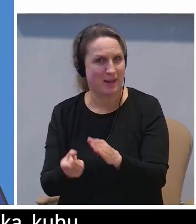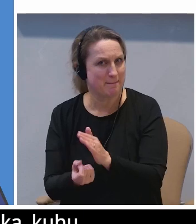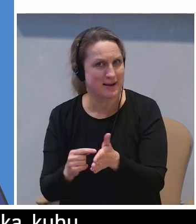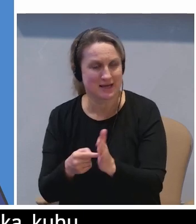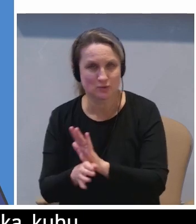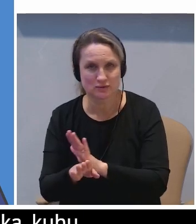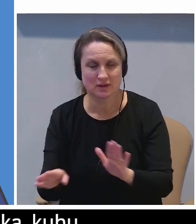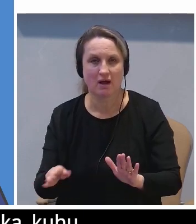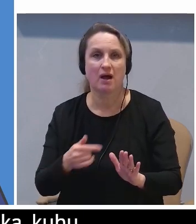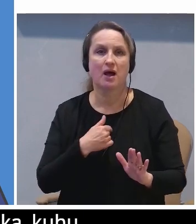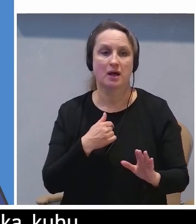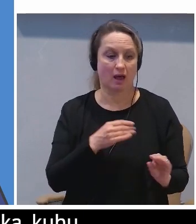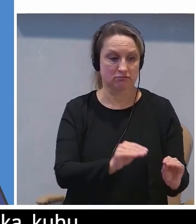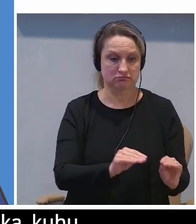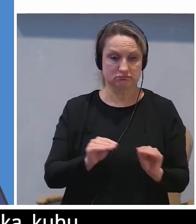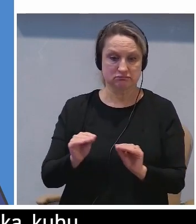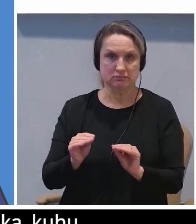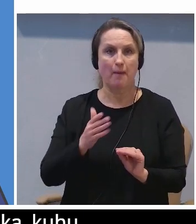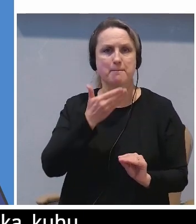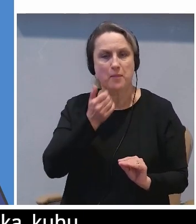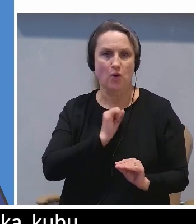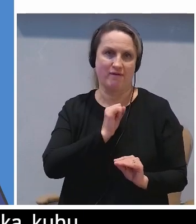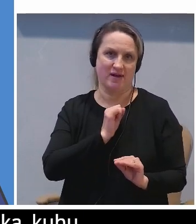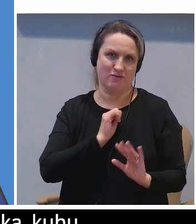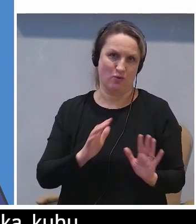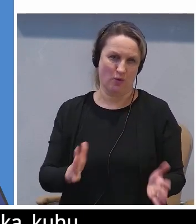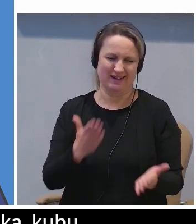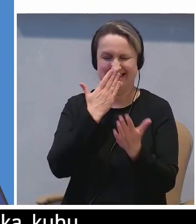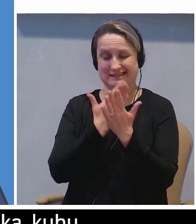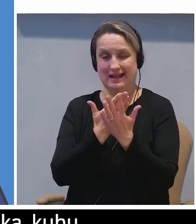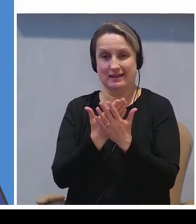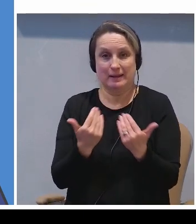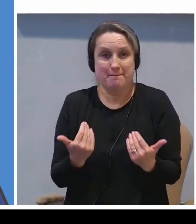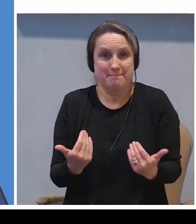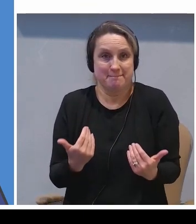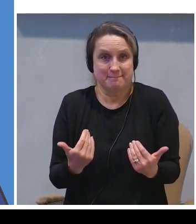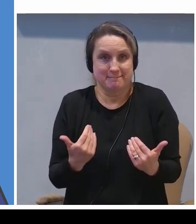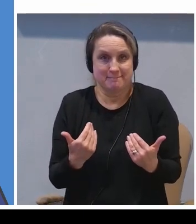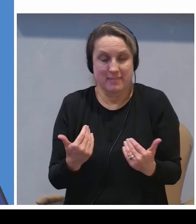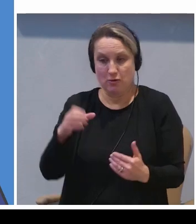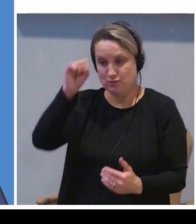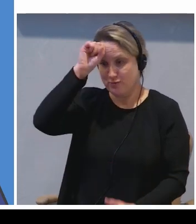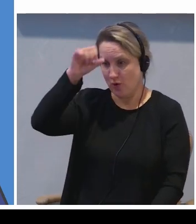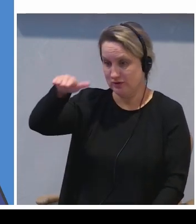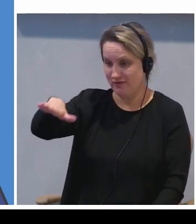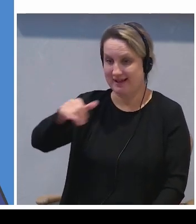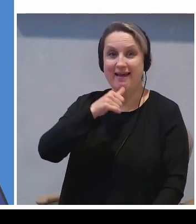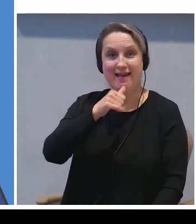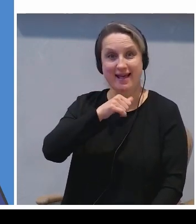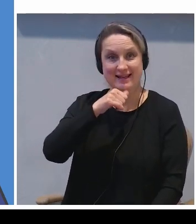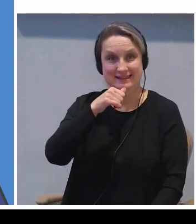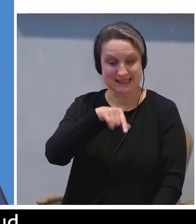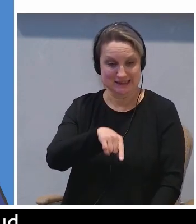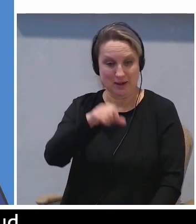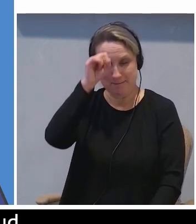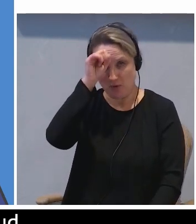a little boy siirdamise from vajadust. Estonia, I have to Nii et give him näiteks kui chemotherapy praegu to get tuleb rid of väike his poiss bone marrow so that I Eestist, can put